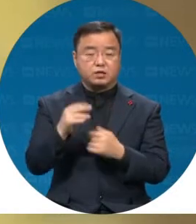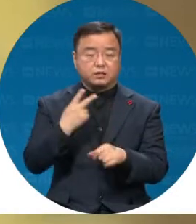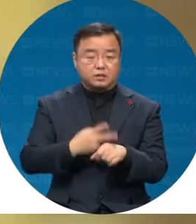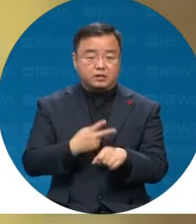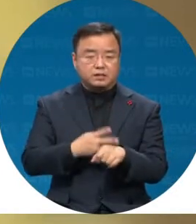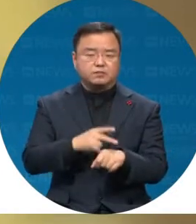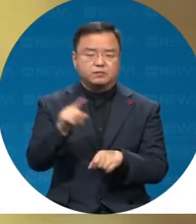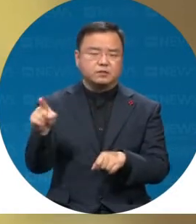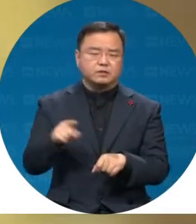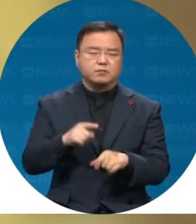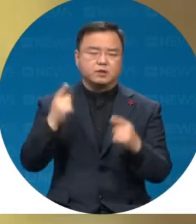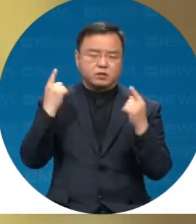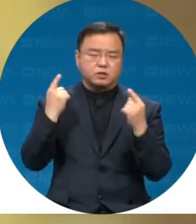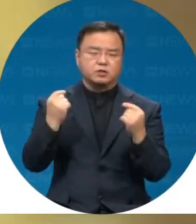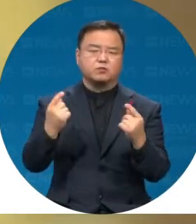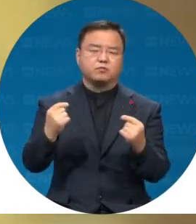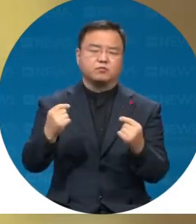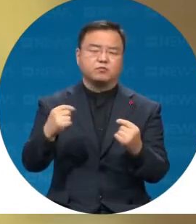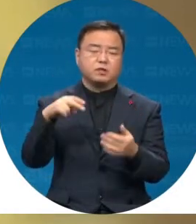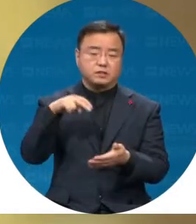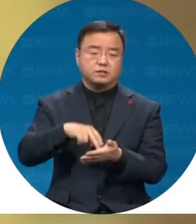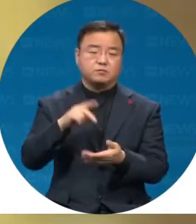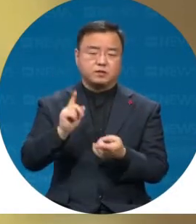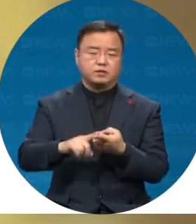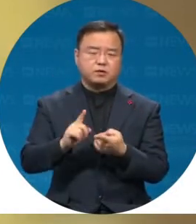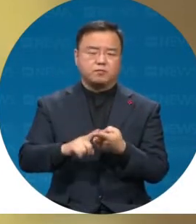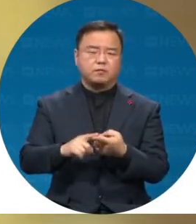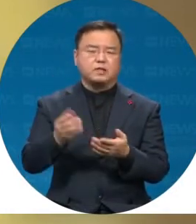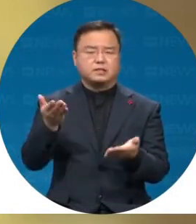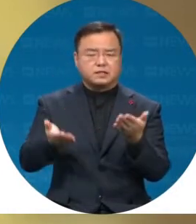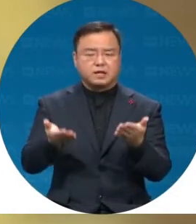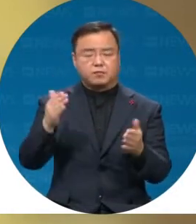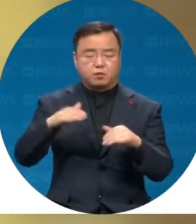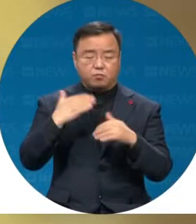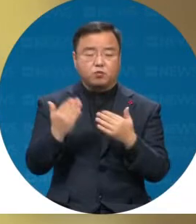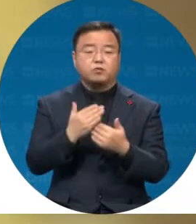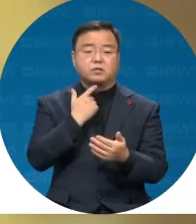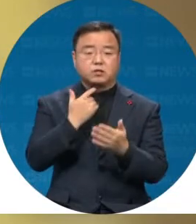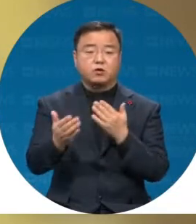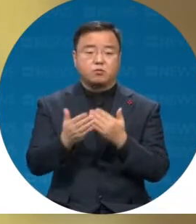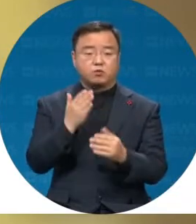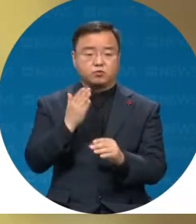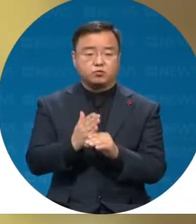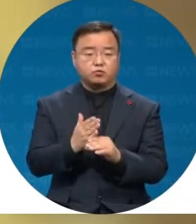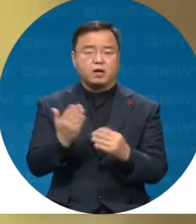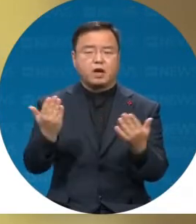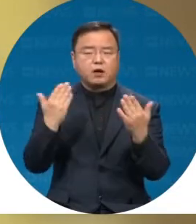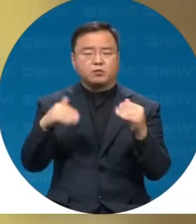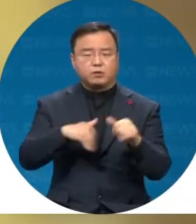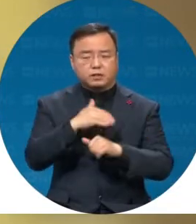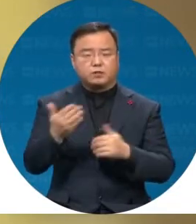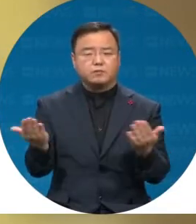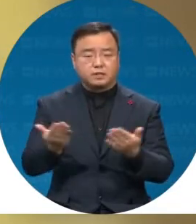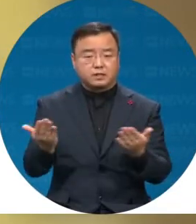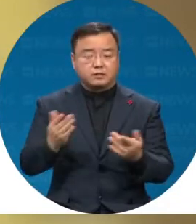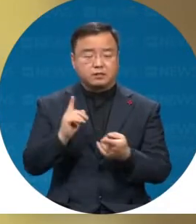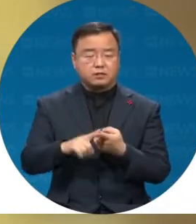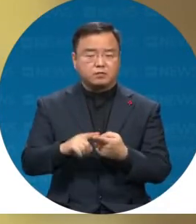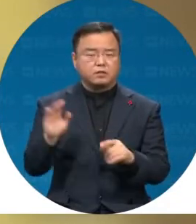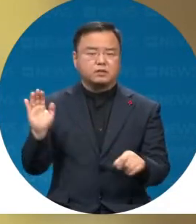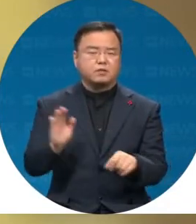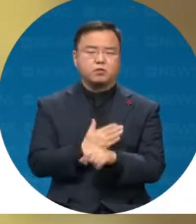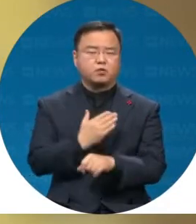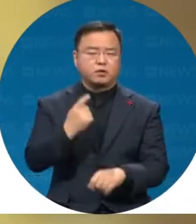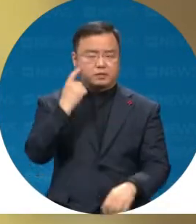여전히 비정규직의 17 신세로 온갖 차별에 받아가면서 학교엔 정액이 가는 것에 대해서 굉장히 잘